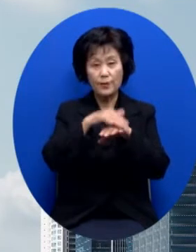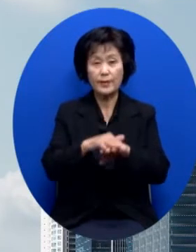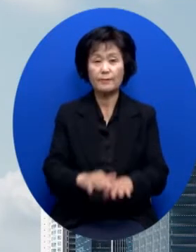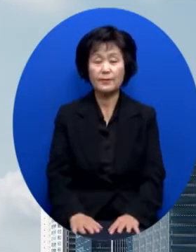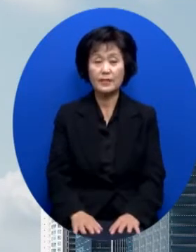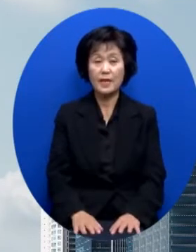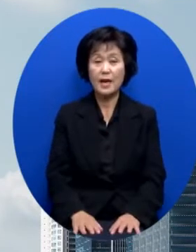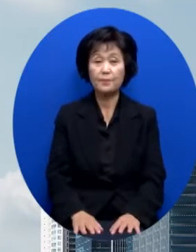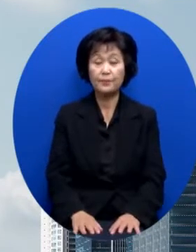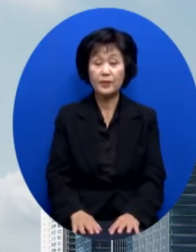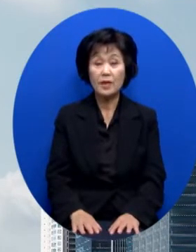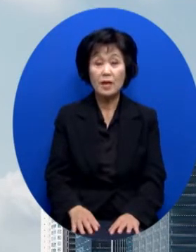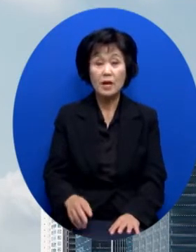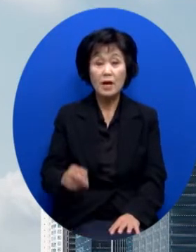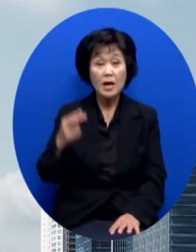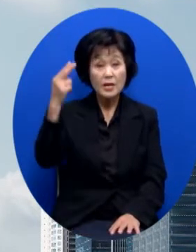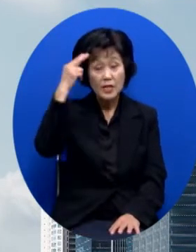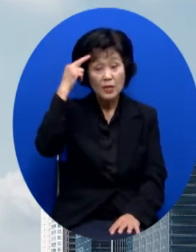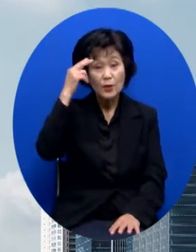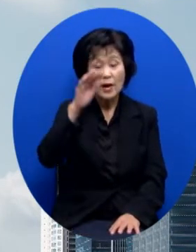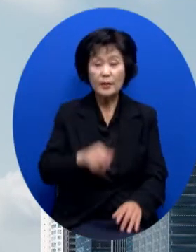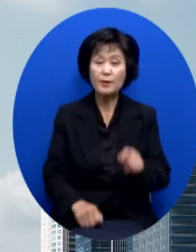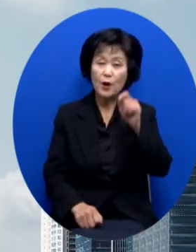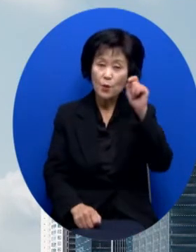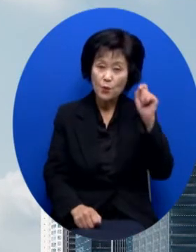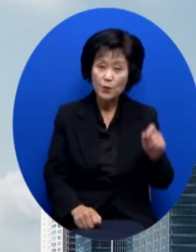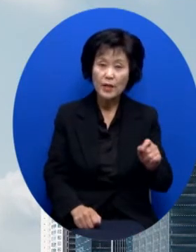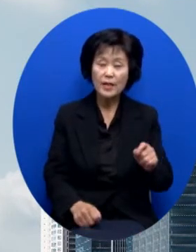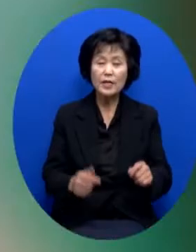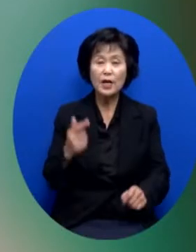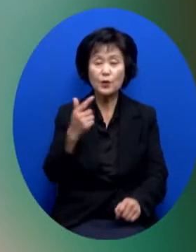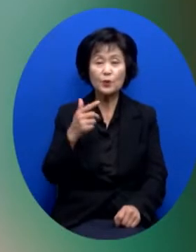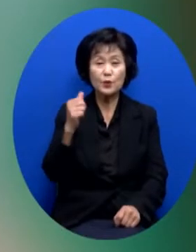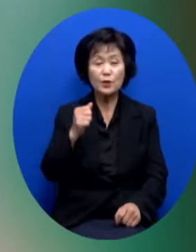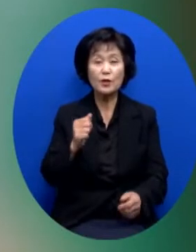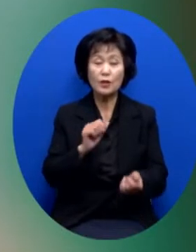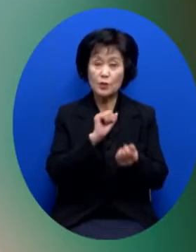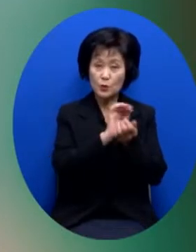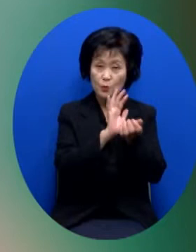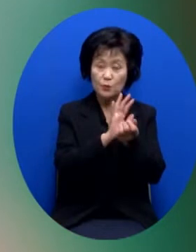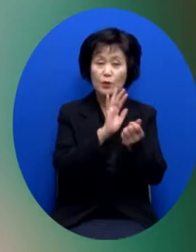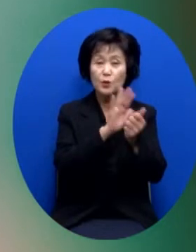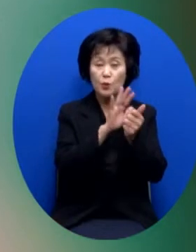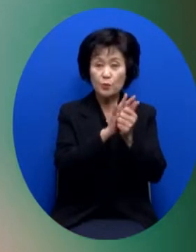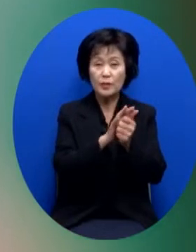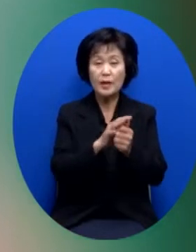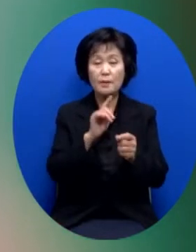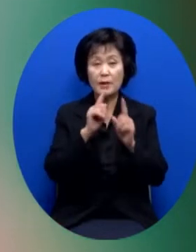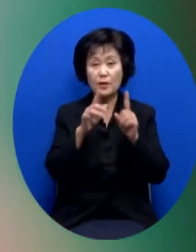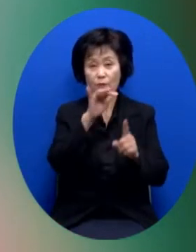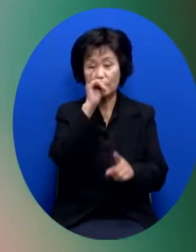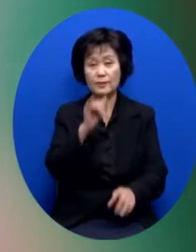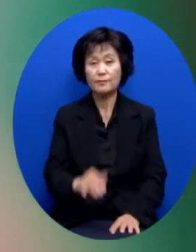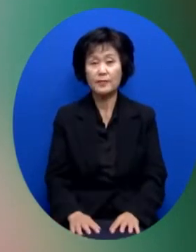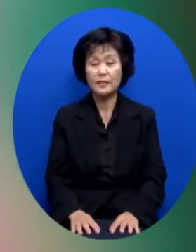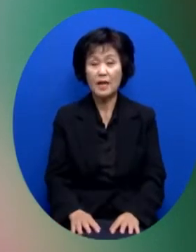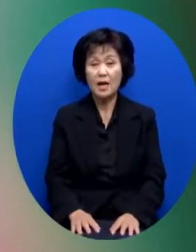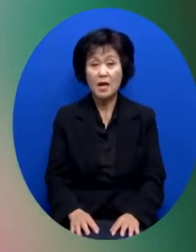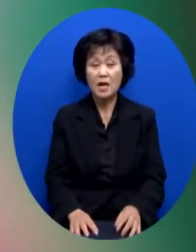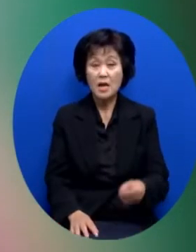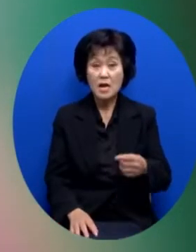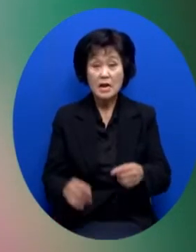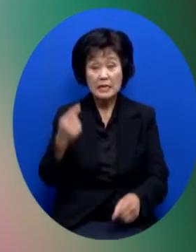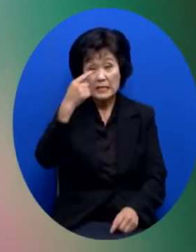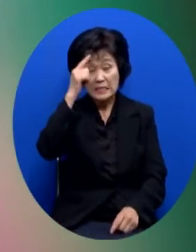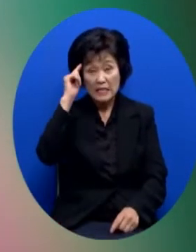사우디아라비아가 우크라이나에 6천억 원가량을 지원하기로 했습니다. 사우디 정부는 러시아와 우크라이나의 갈등이 악화하지